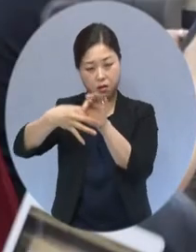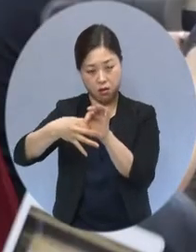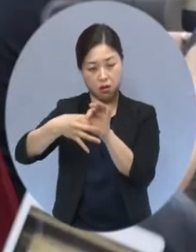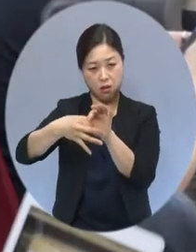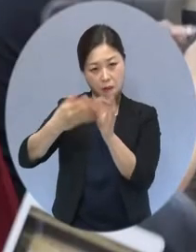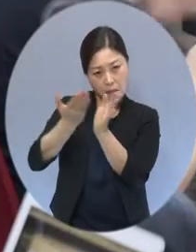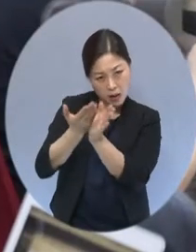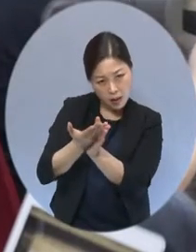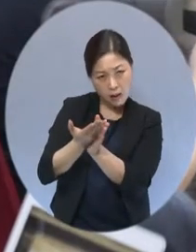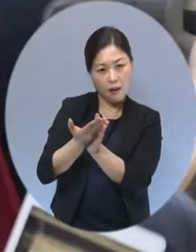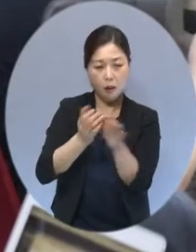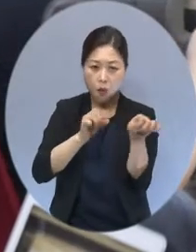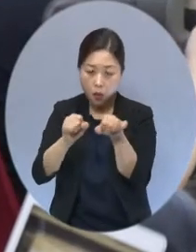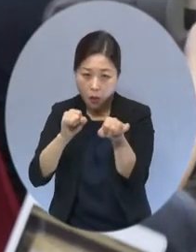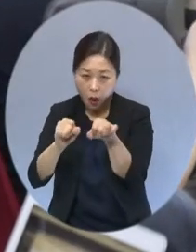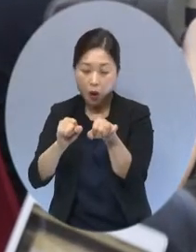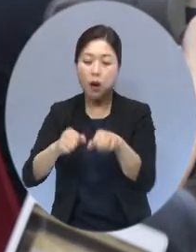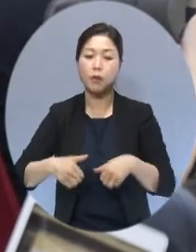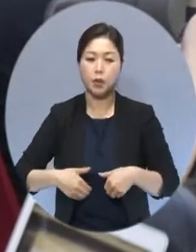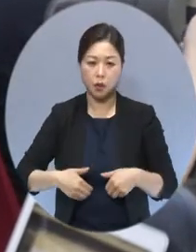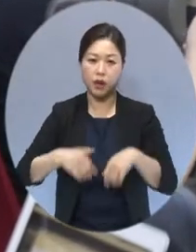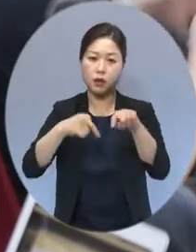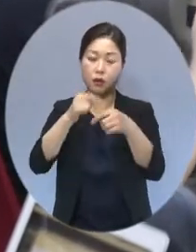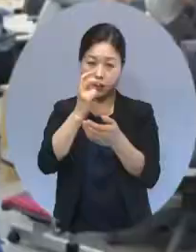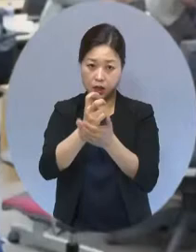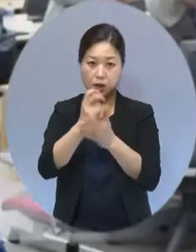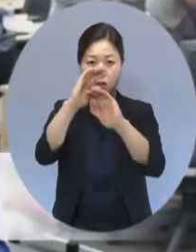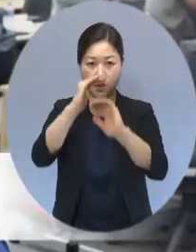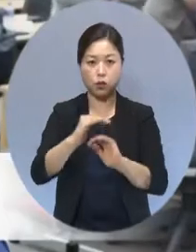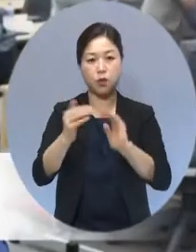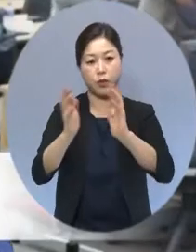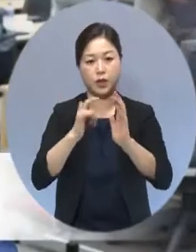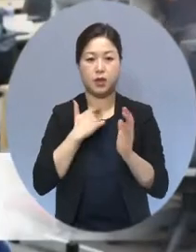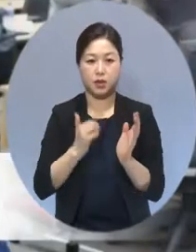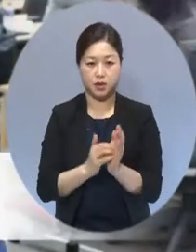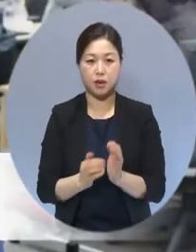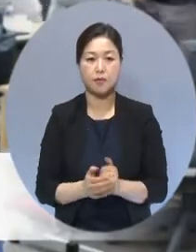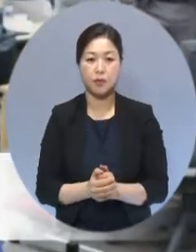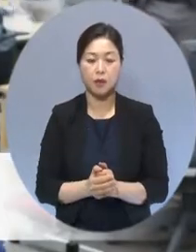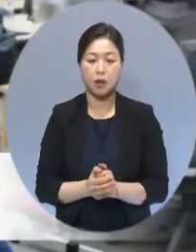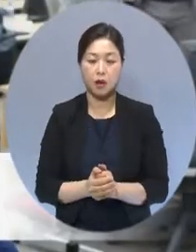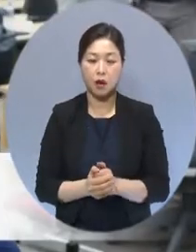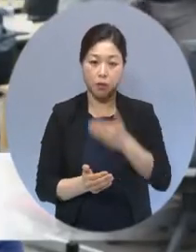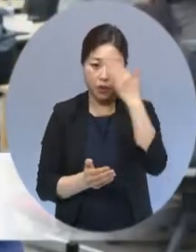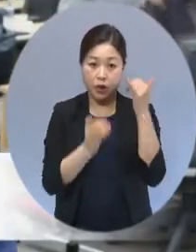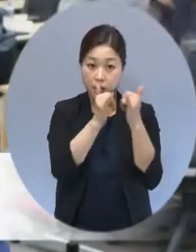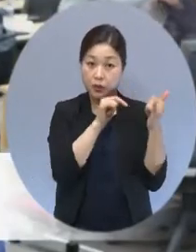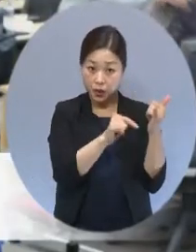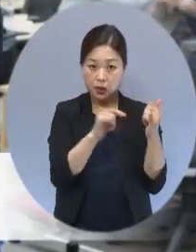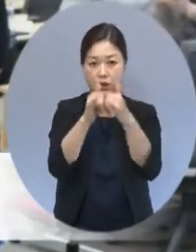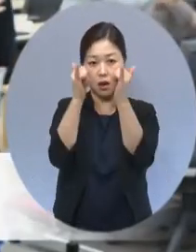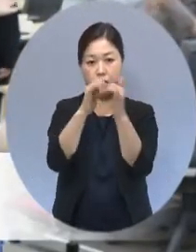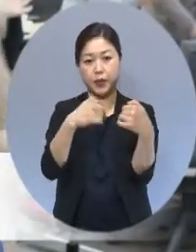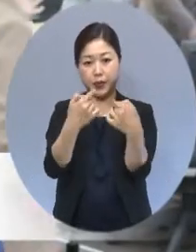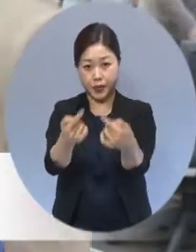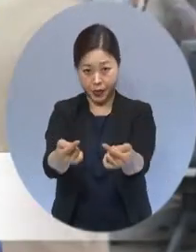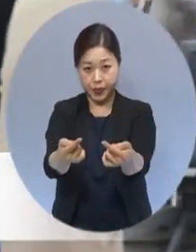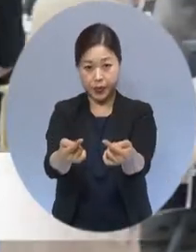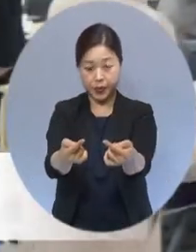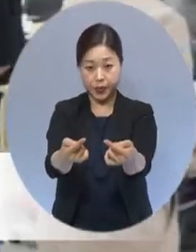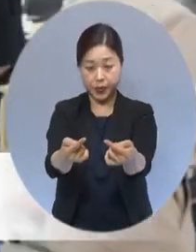대응할 정책 수립 과제들도 주어졌습니다. 청년들이 사회로 나왔을 때 사회에서